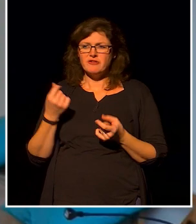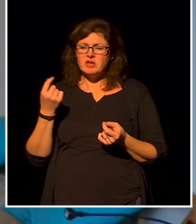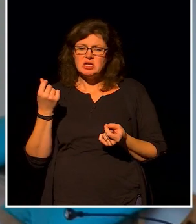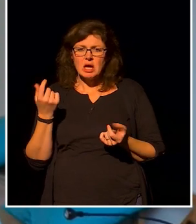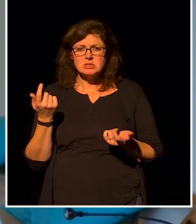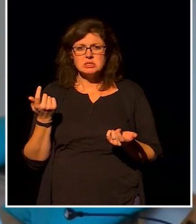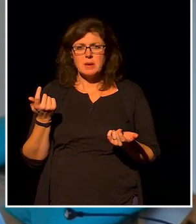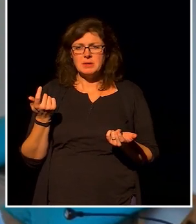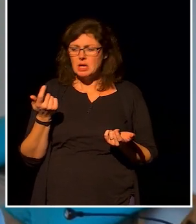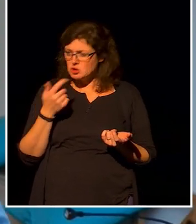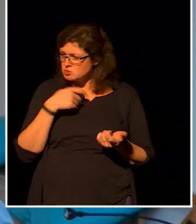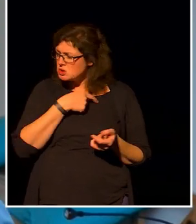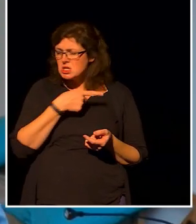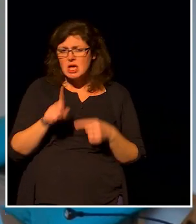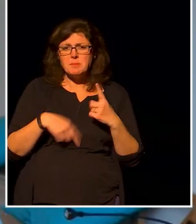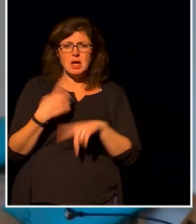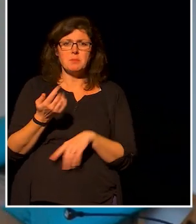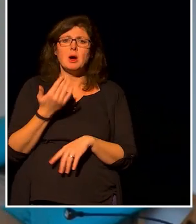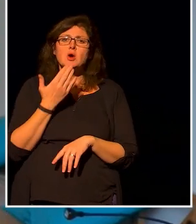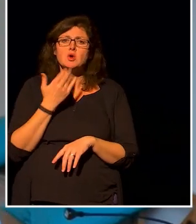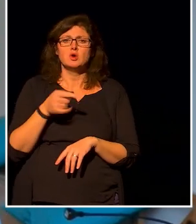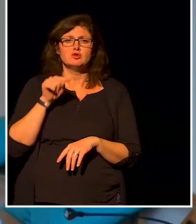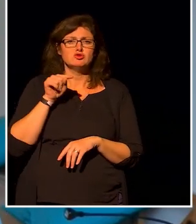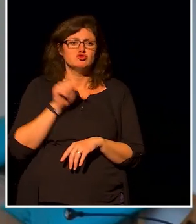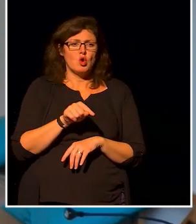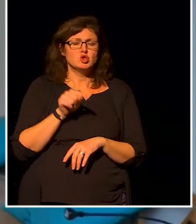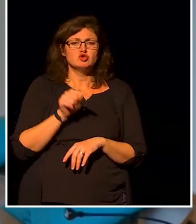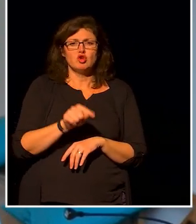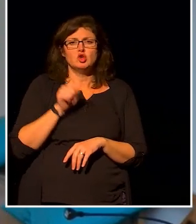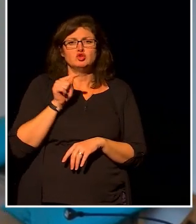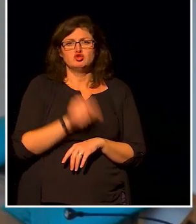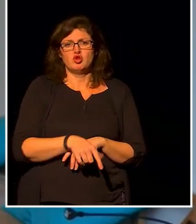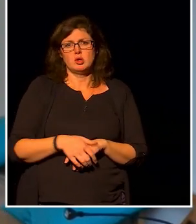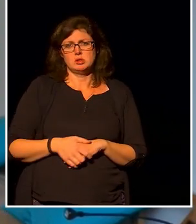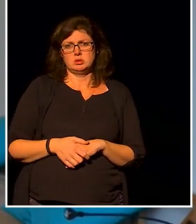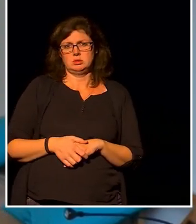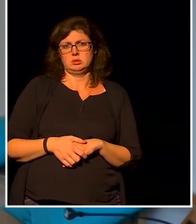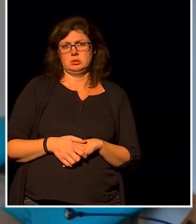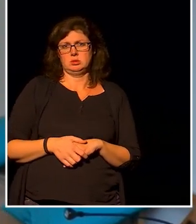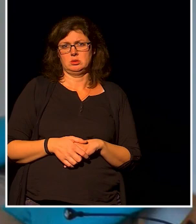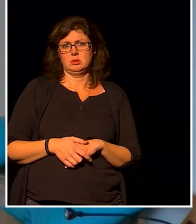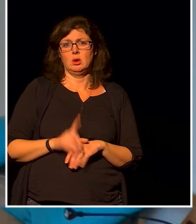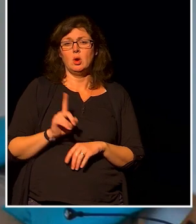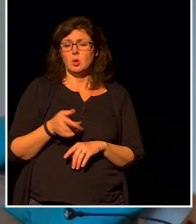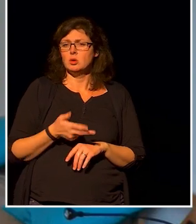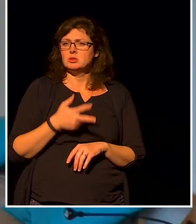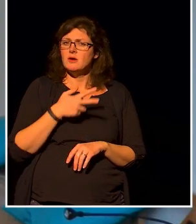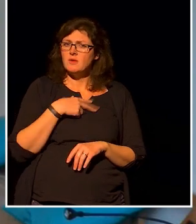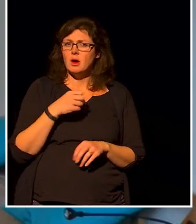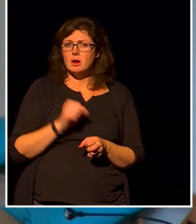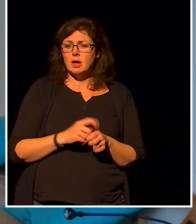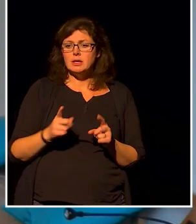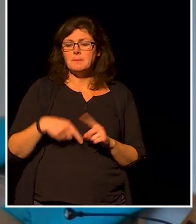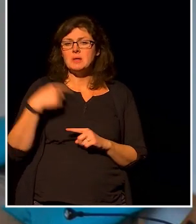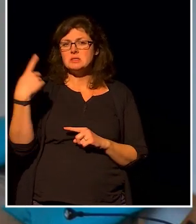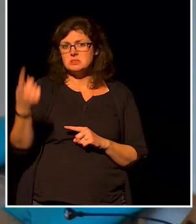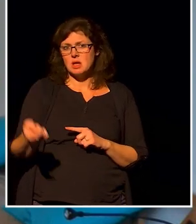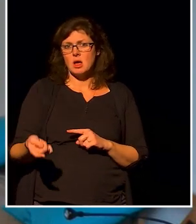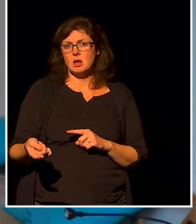auch die Juden schuld. Plötzlich kann das auch ein bis dahin noch halbwegs viel